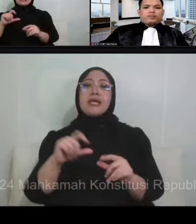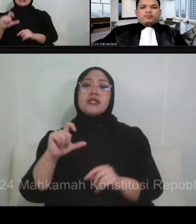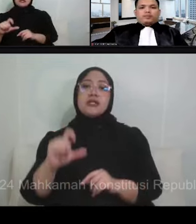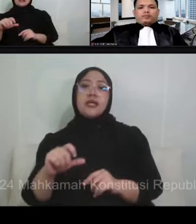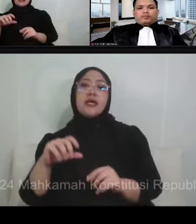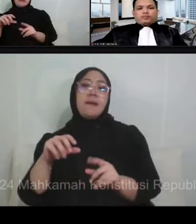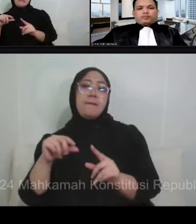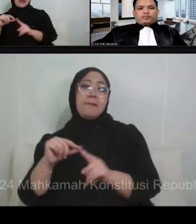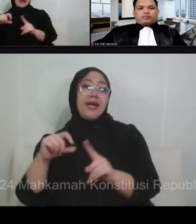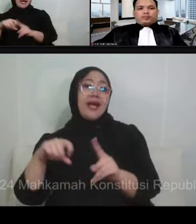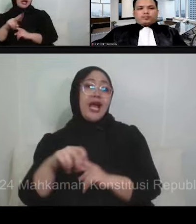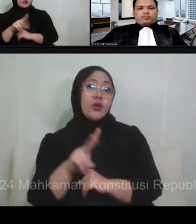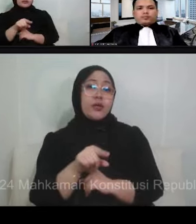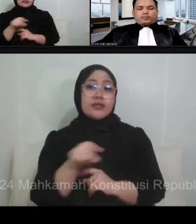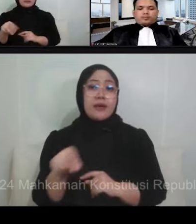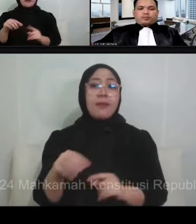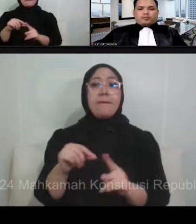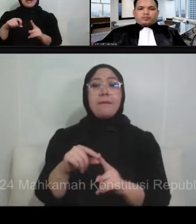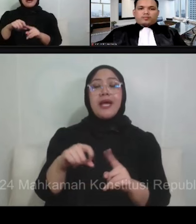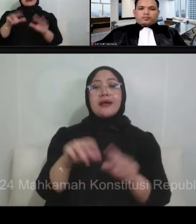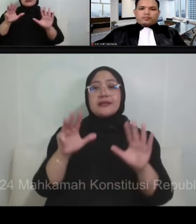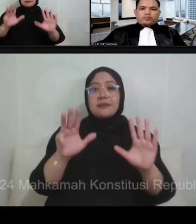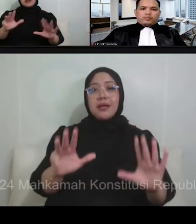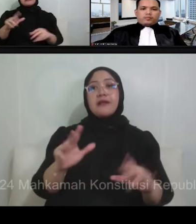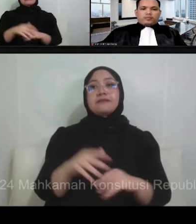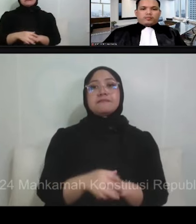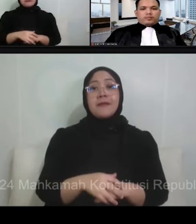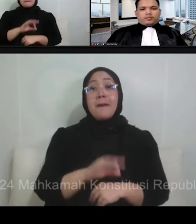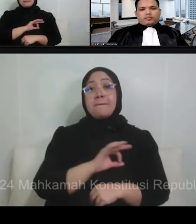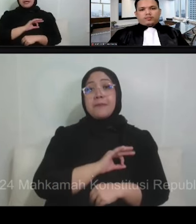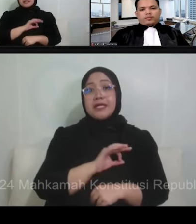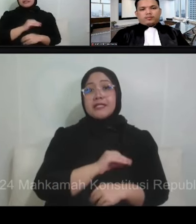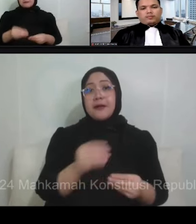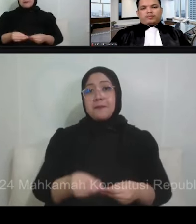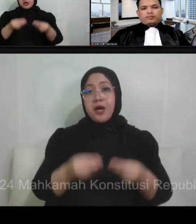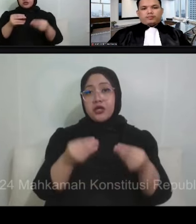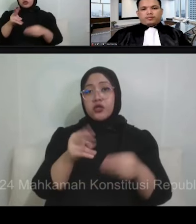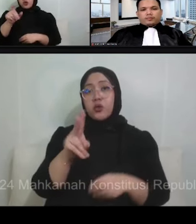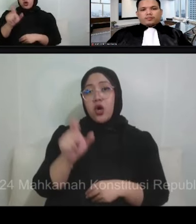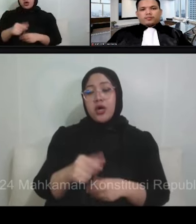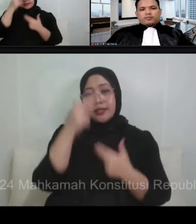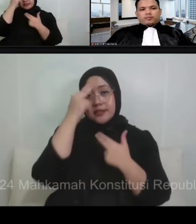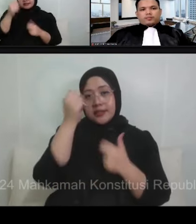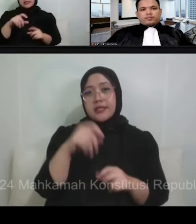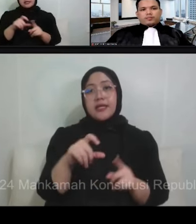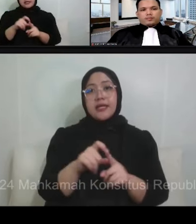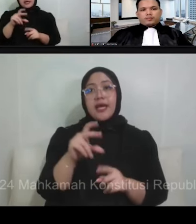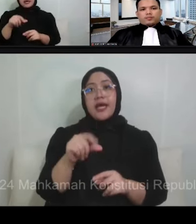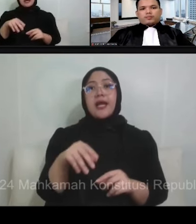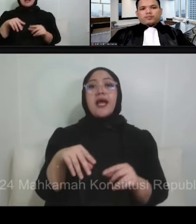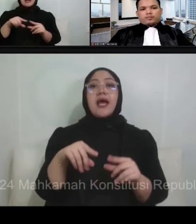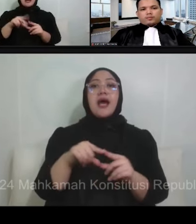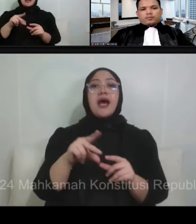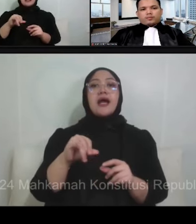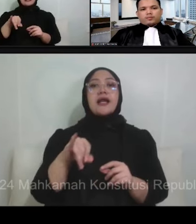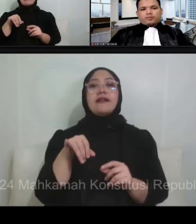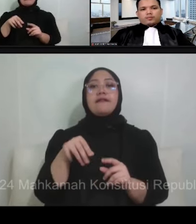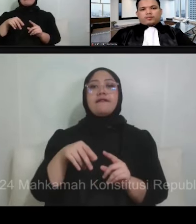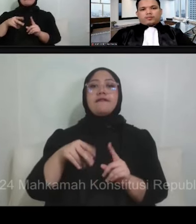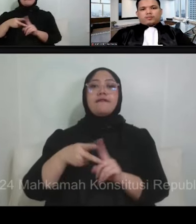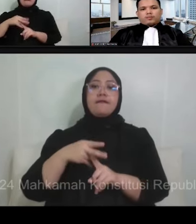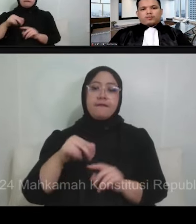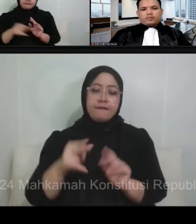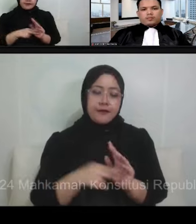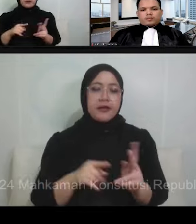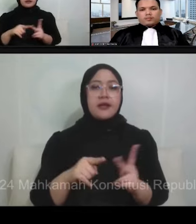sampai dengan bukti pk9 selain itu presiden juga mengajukan dua orang ahli yaitu Dr Zainal Arifin Mukhtar S LLM dan Dr Ahmad Sofyan